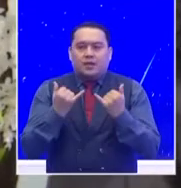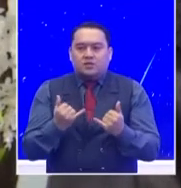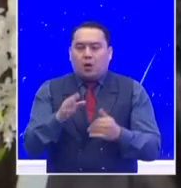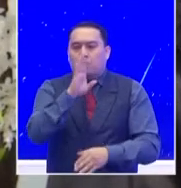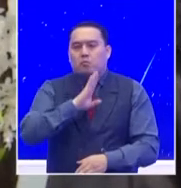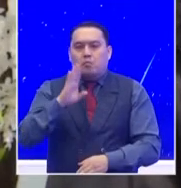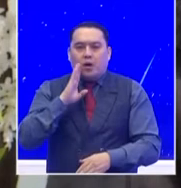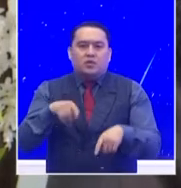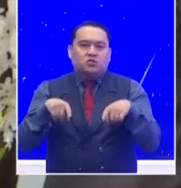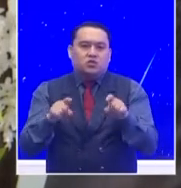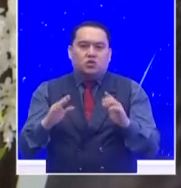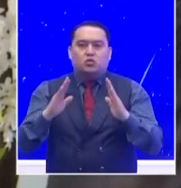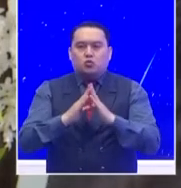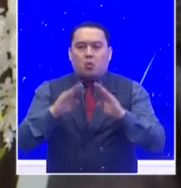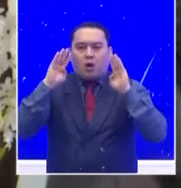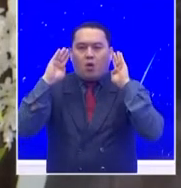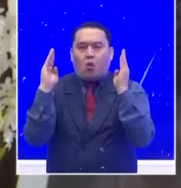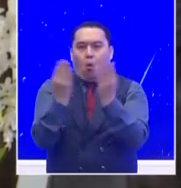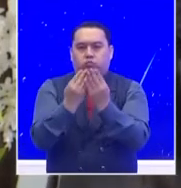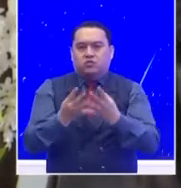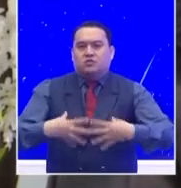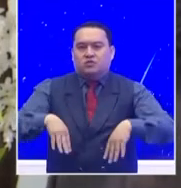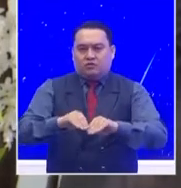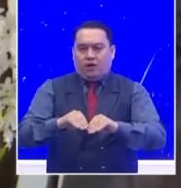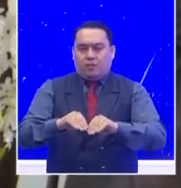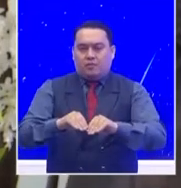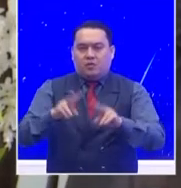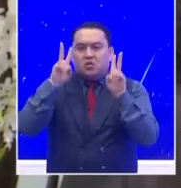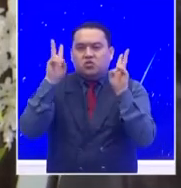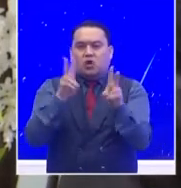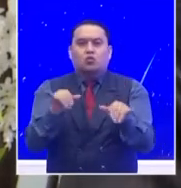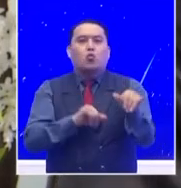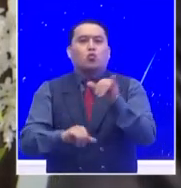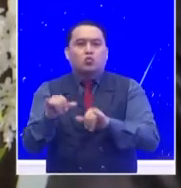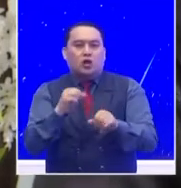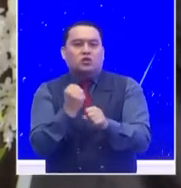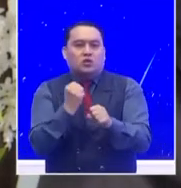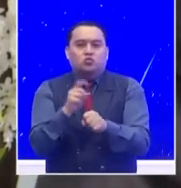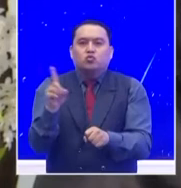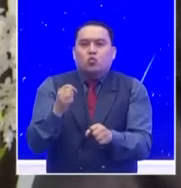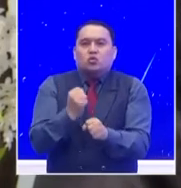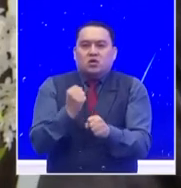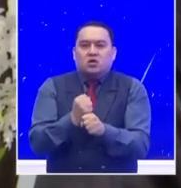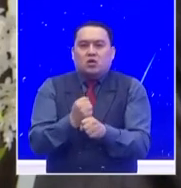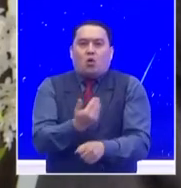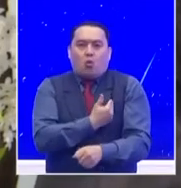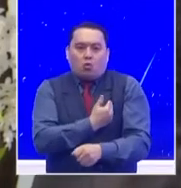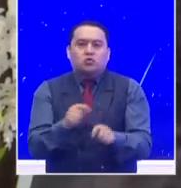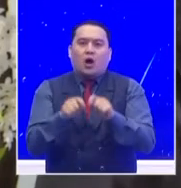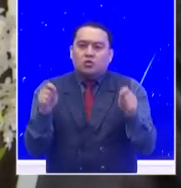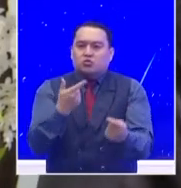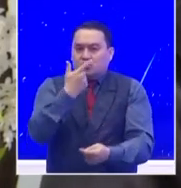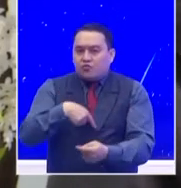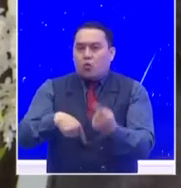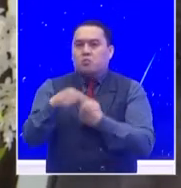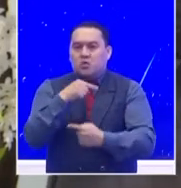сидя дома, они очень деградированы от всего, от общества, да, и они не знают, куда идти, что делать. Хотят свой бизнес, но не знают, с